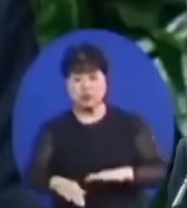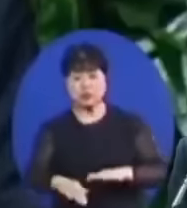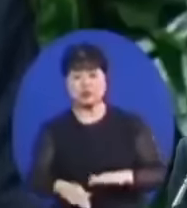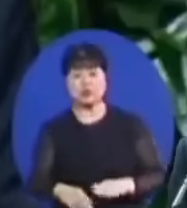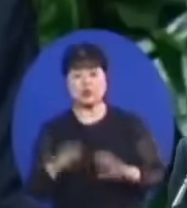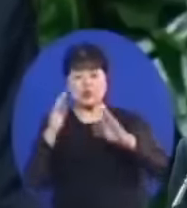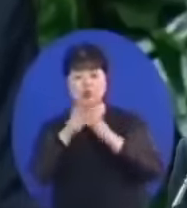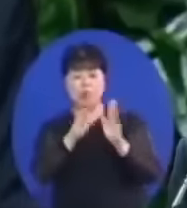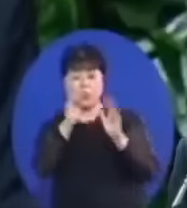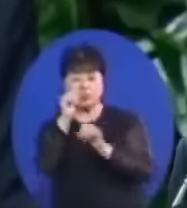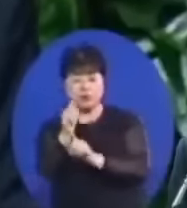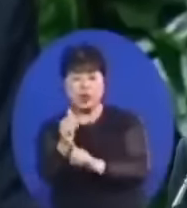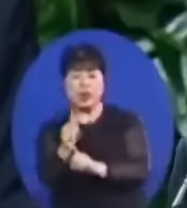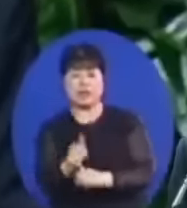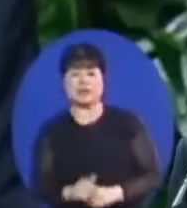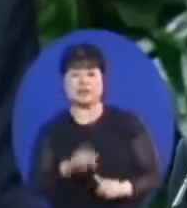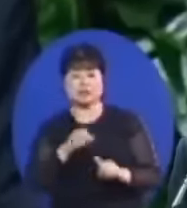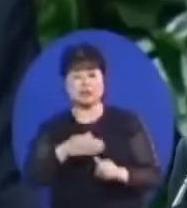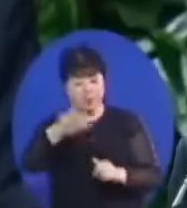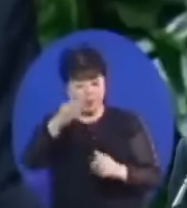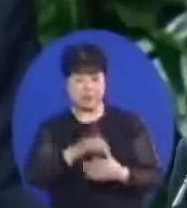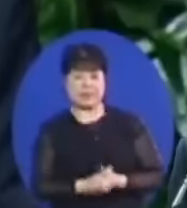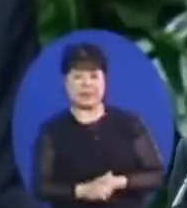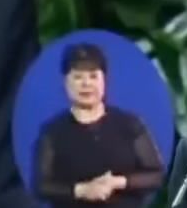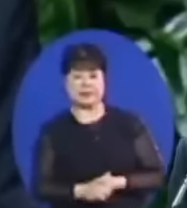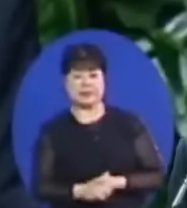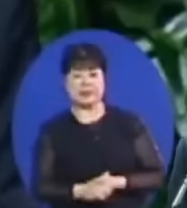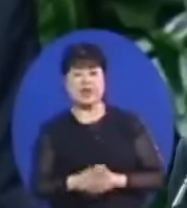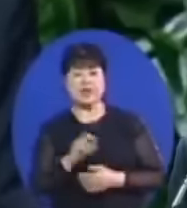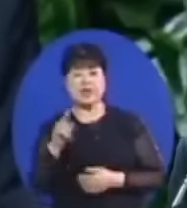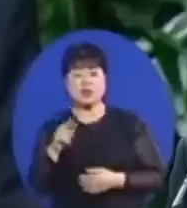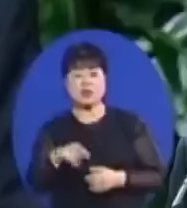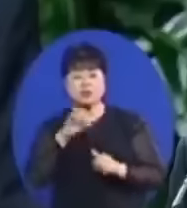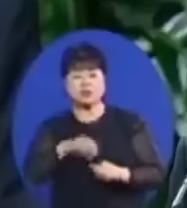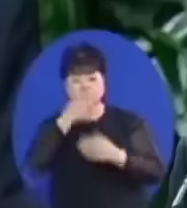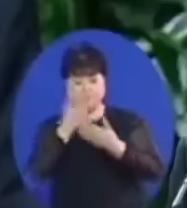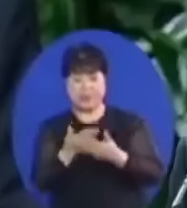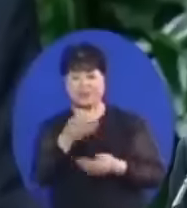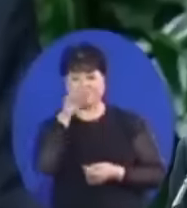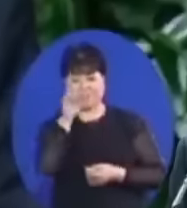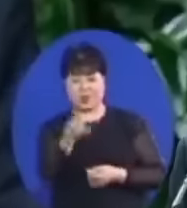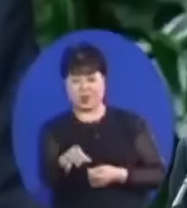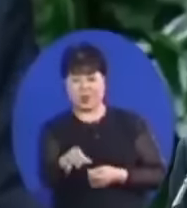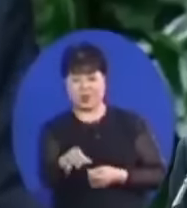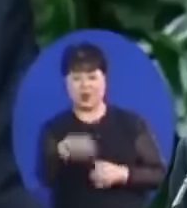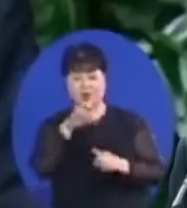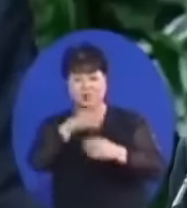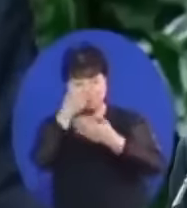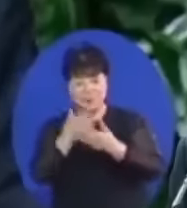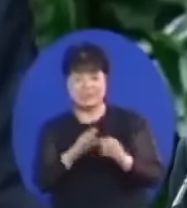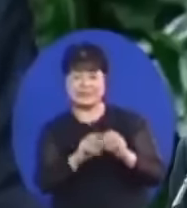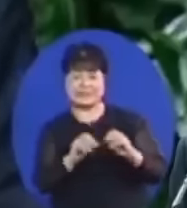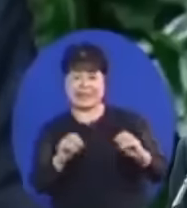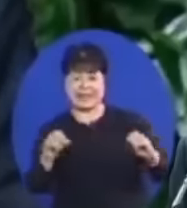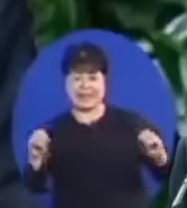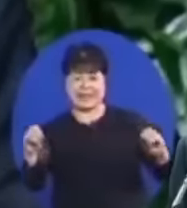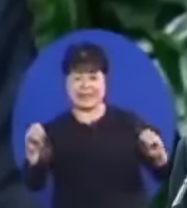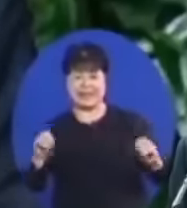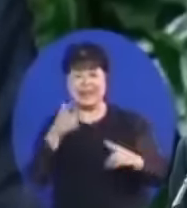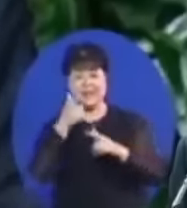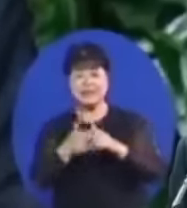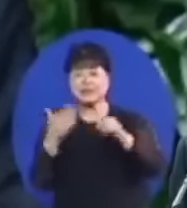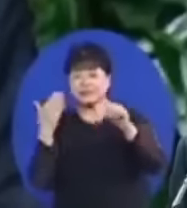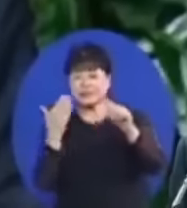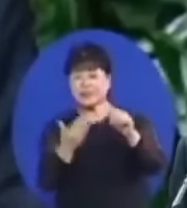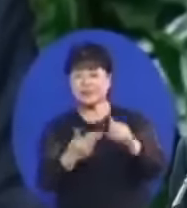여호수아가 저주해버린 것입니다. 그러므로 여리고는 저주받은 곳입니다. 저주받은 땅에